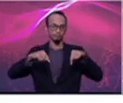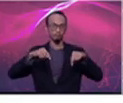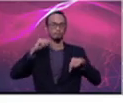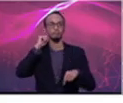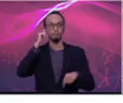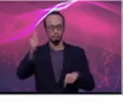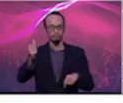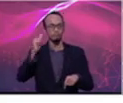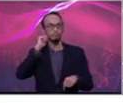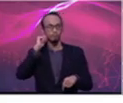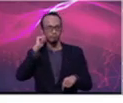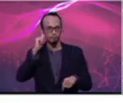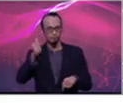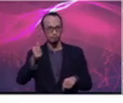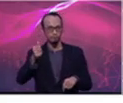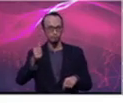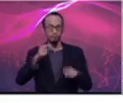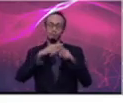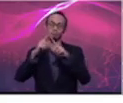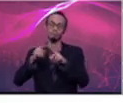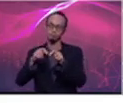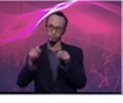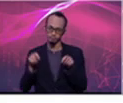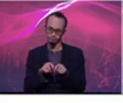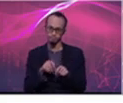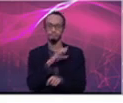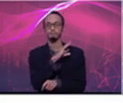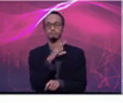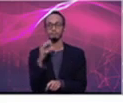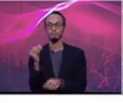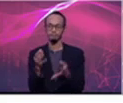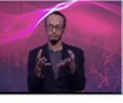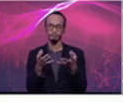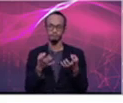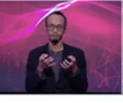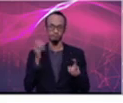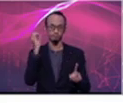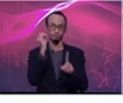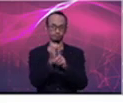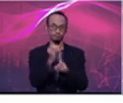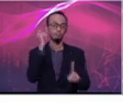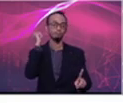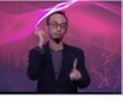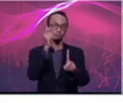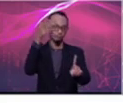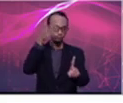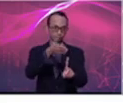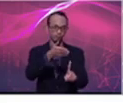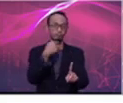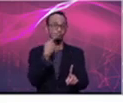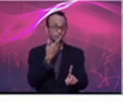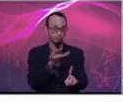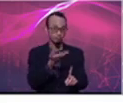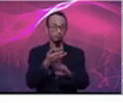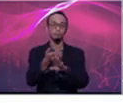pun saya rasa besok akan beradaal banyak tempat dan kita nak apa ni objektifnya ialah atau target sasarannya ialah